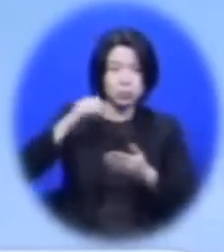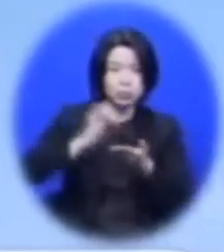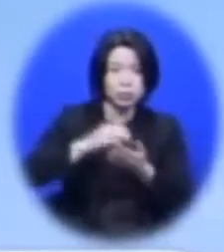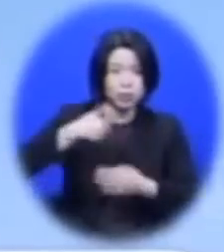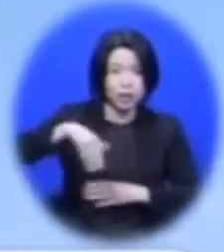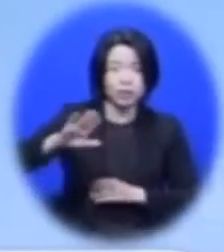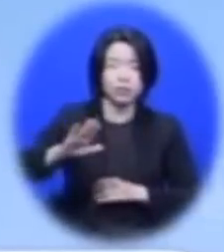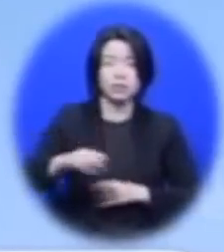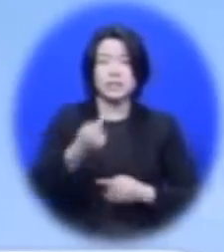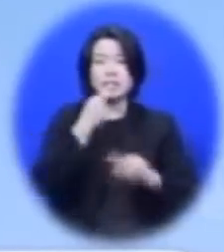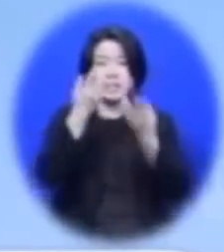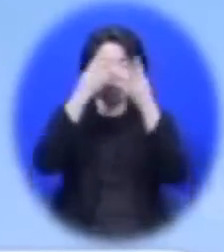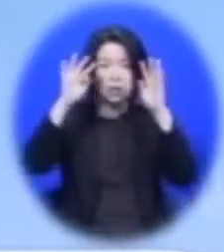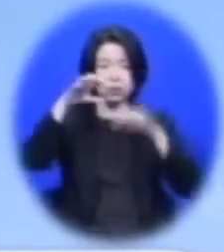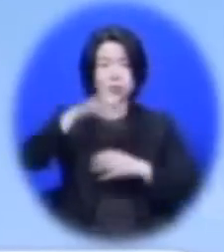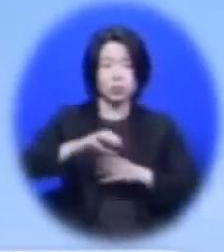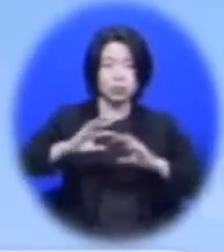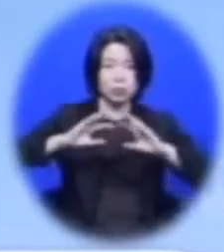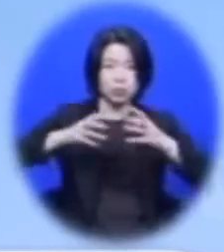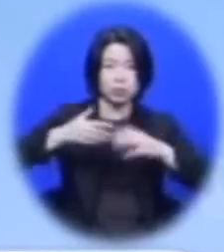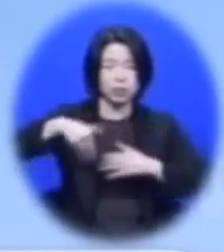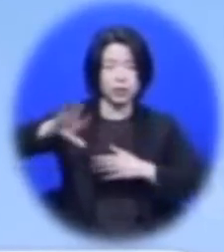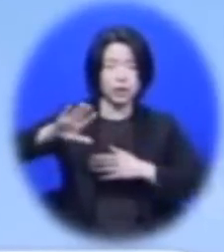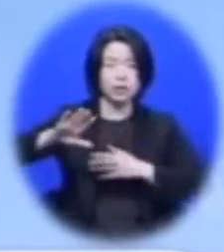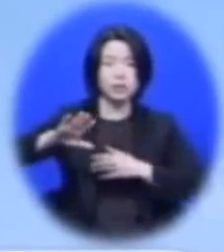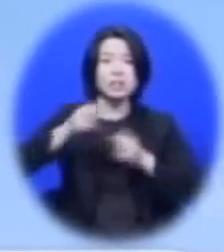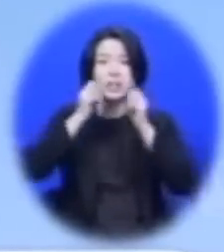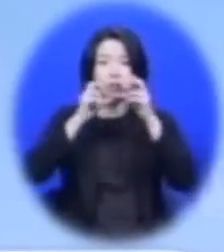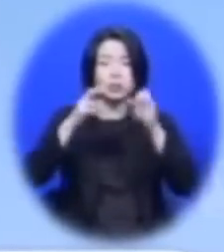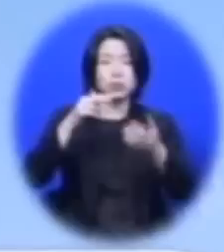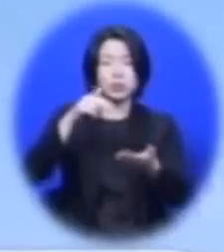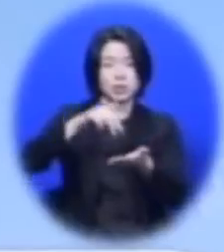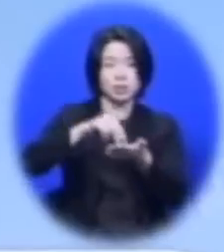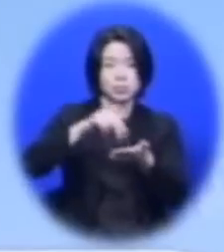인도로 다시 돌아가는 선교사님의 심정으로 가야 합니다.